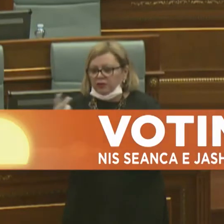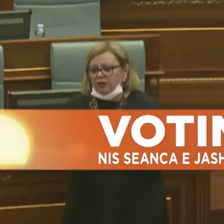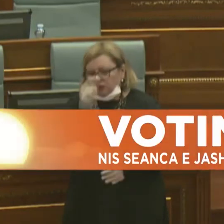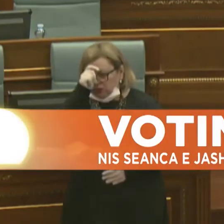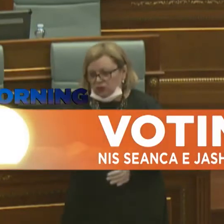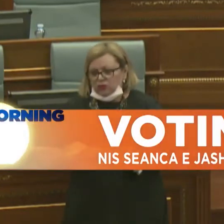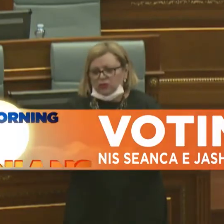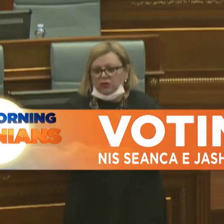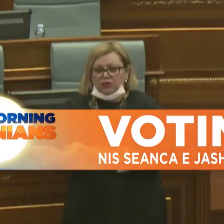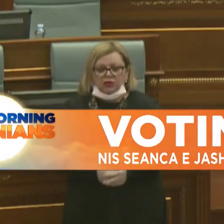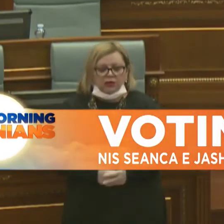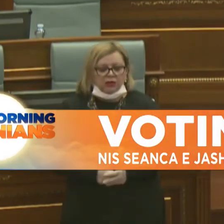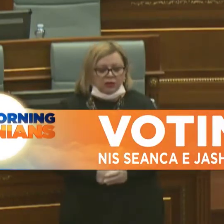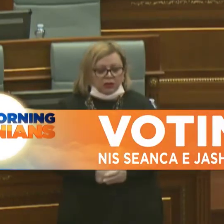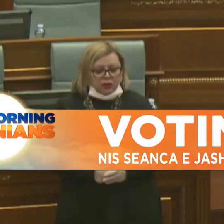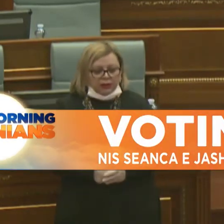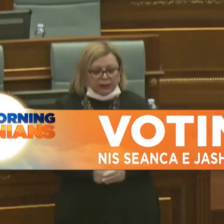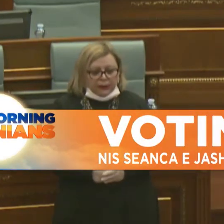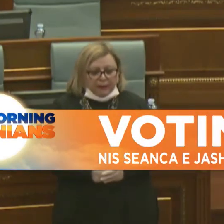këto marrëveshje.